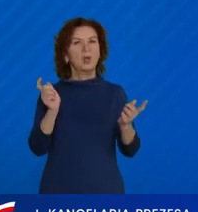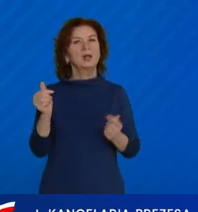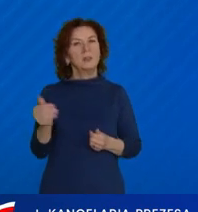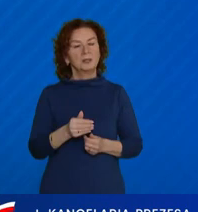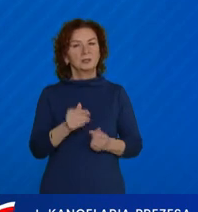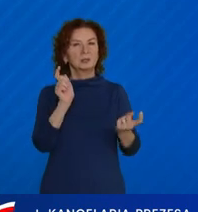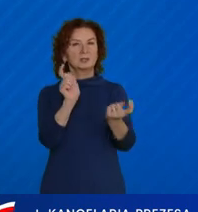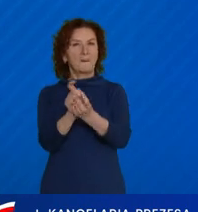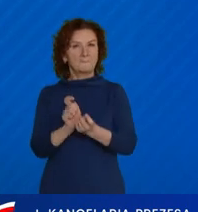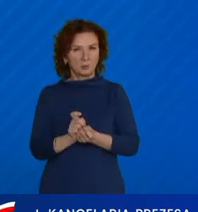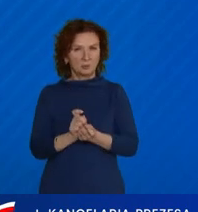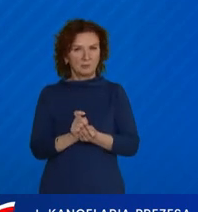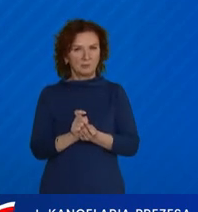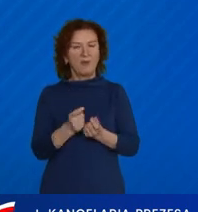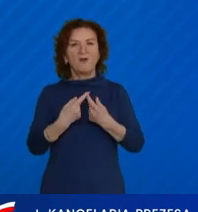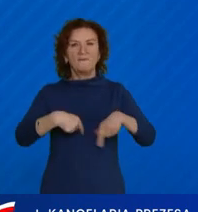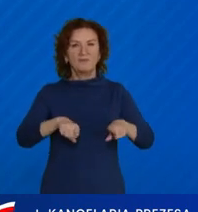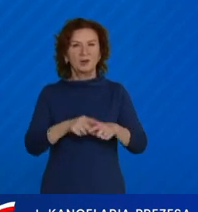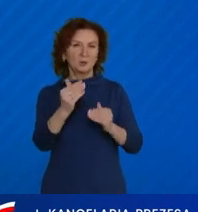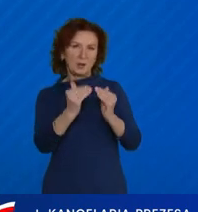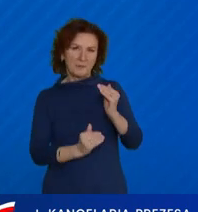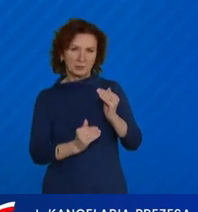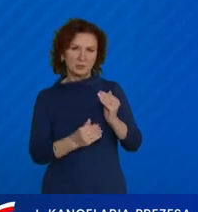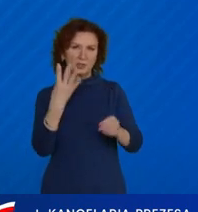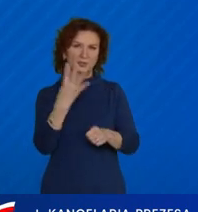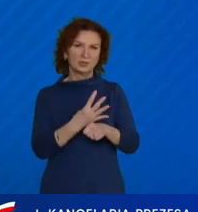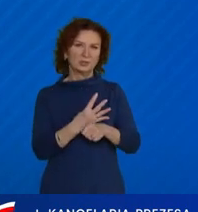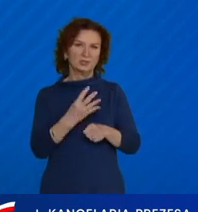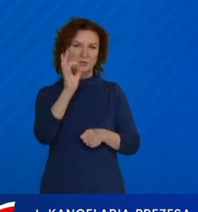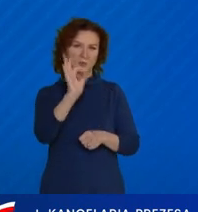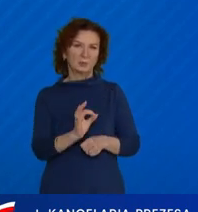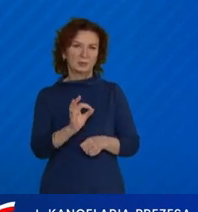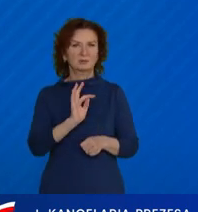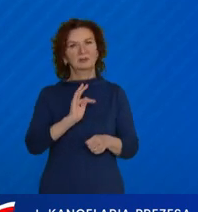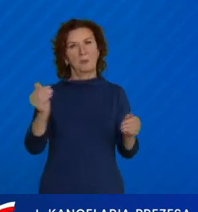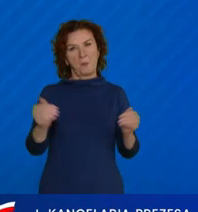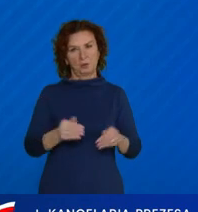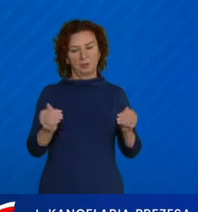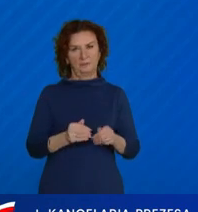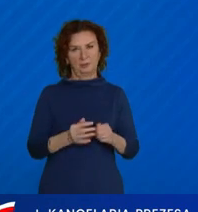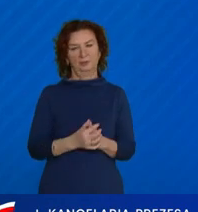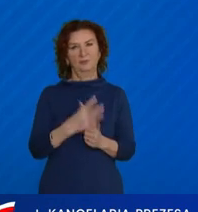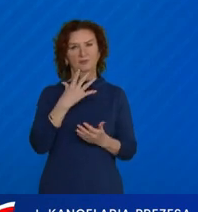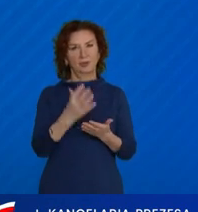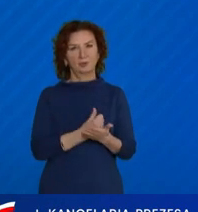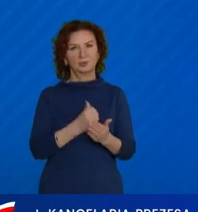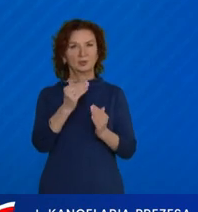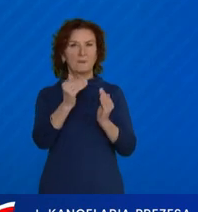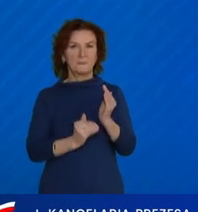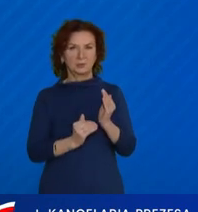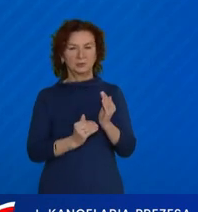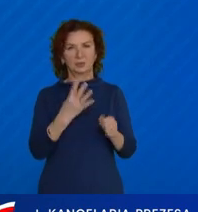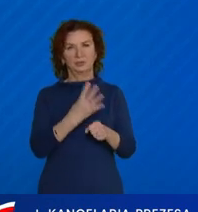funkcjonują, wykonuje poniżej 40% swoich możliwości. Wykorzystuje poniżej 40%